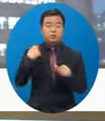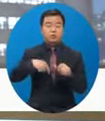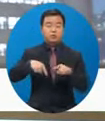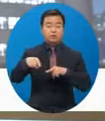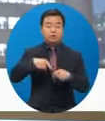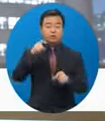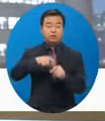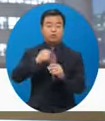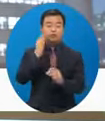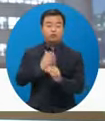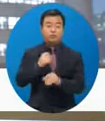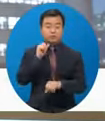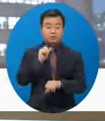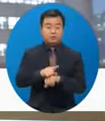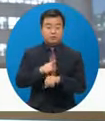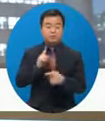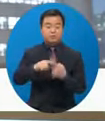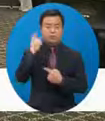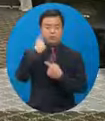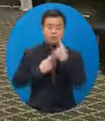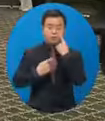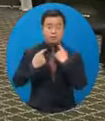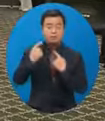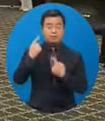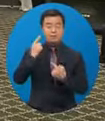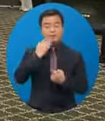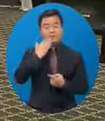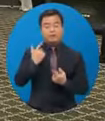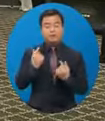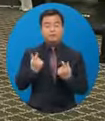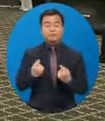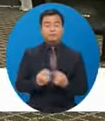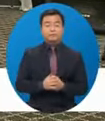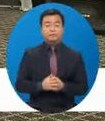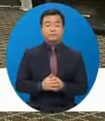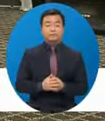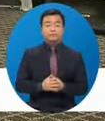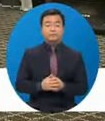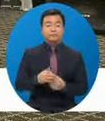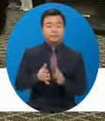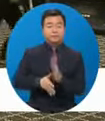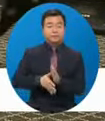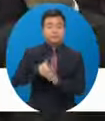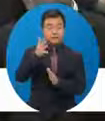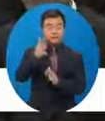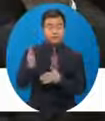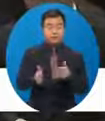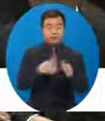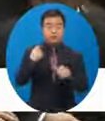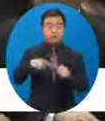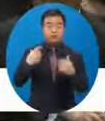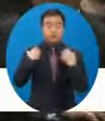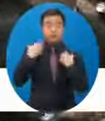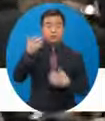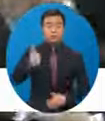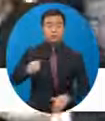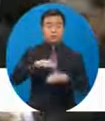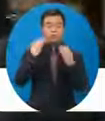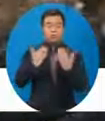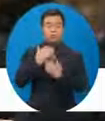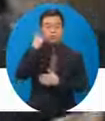없는 근본적인 태생을 안고 있다고 봅니다 시도 교육감들은 진보와 보수를 막론 하고 모두 반대의사를